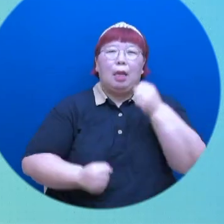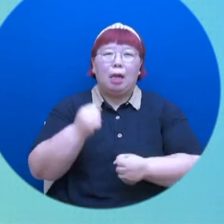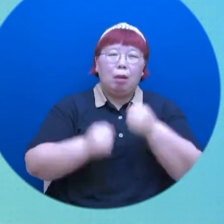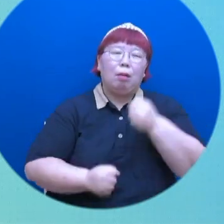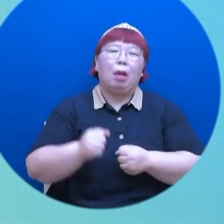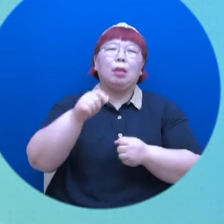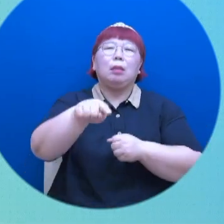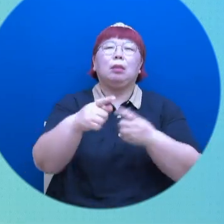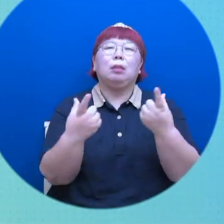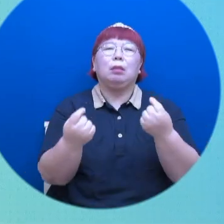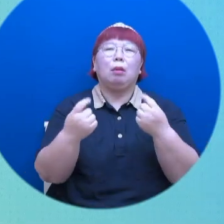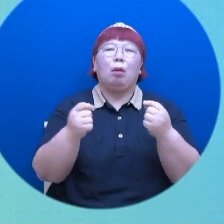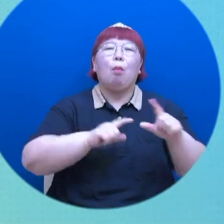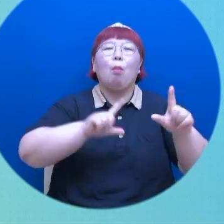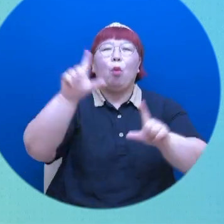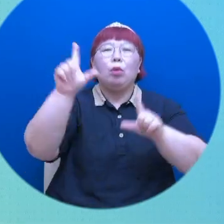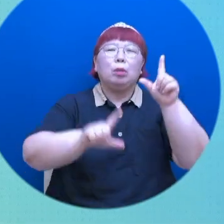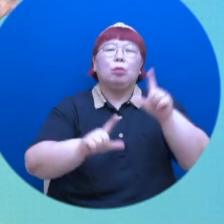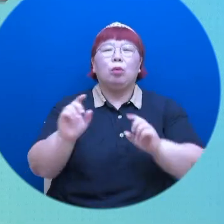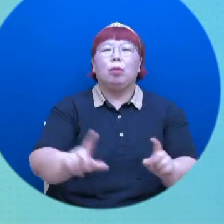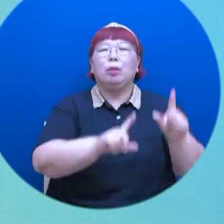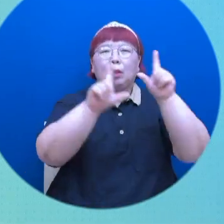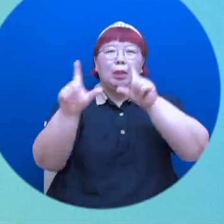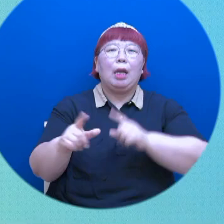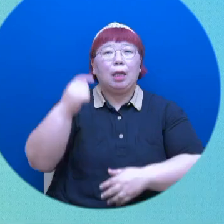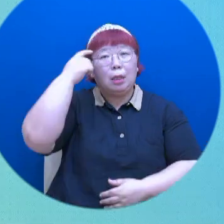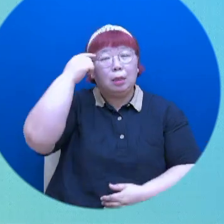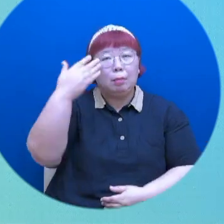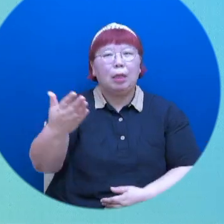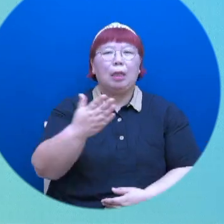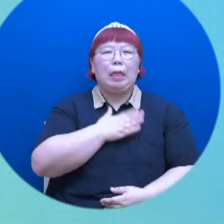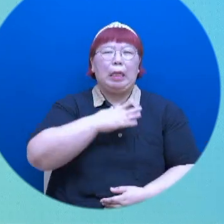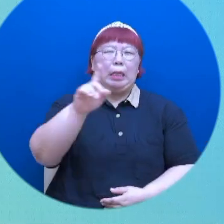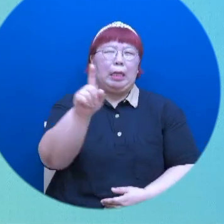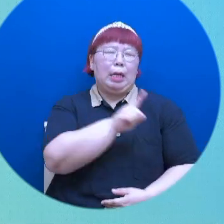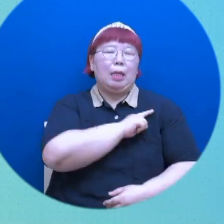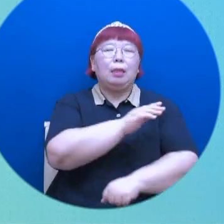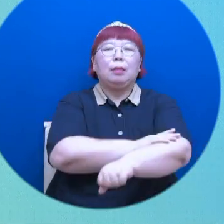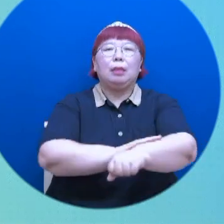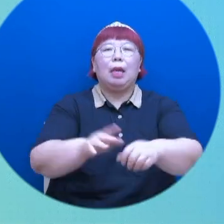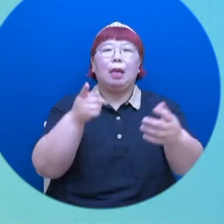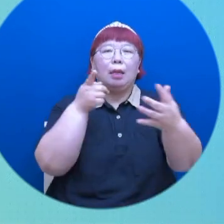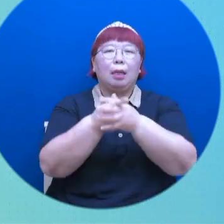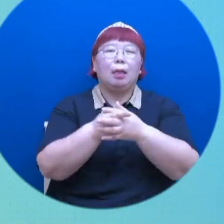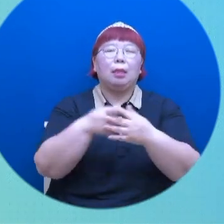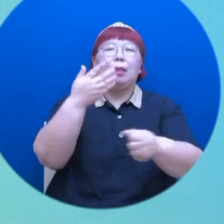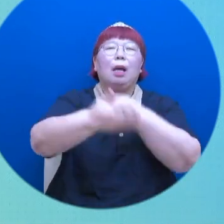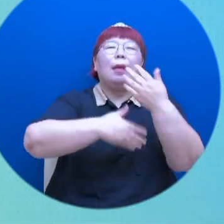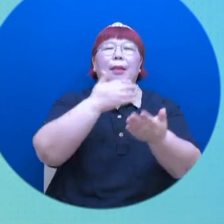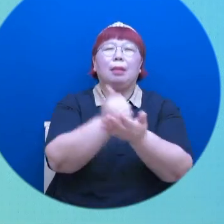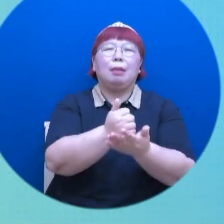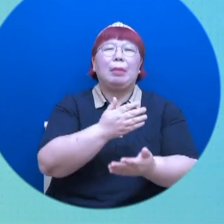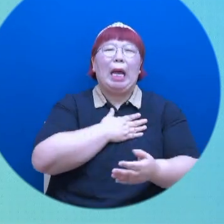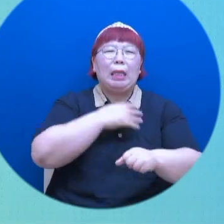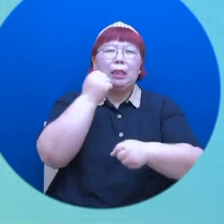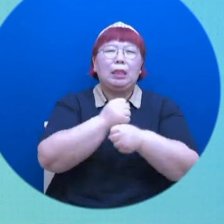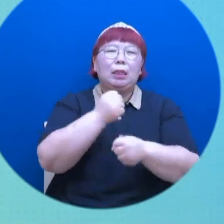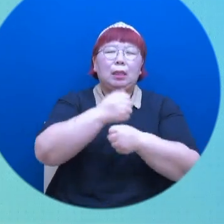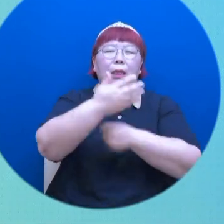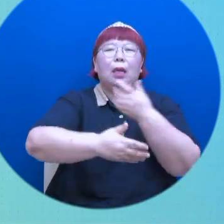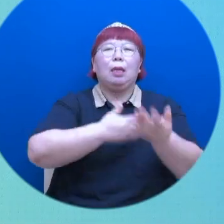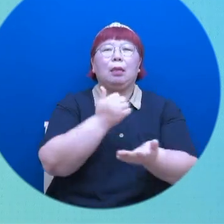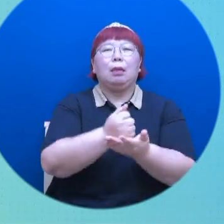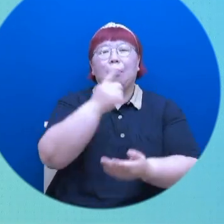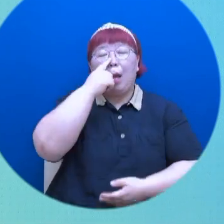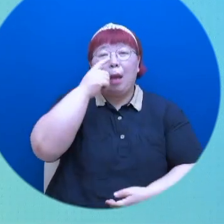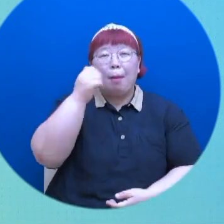모습으로 살아가시겠습니까? 나를 가장 잘 아시는 하나님 아버지, 나를 지으신 하나님